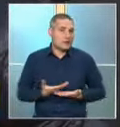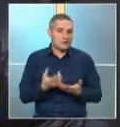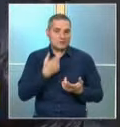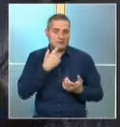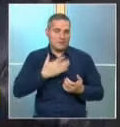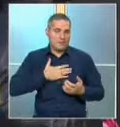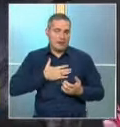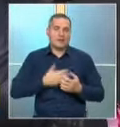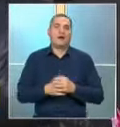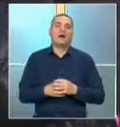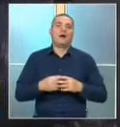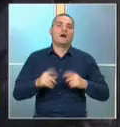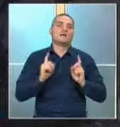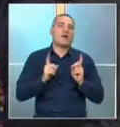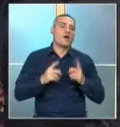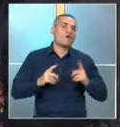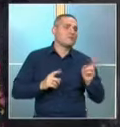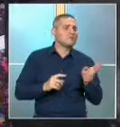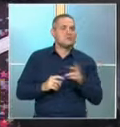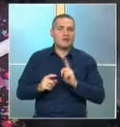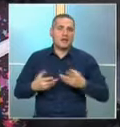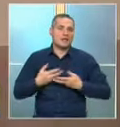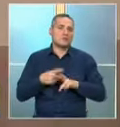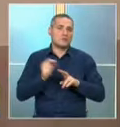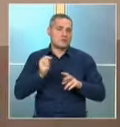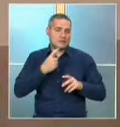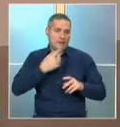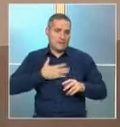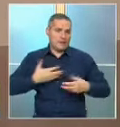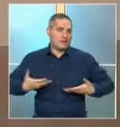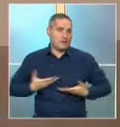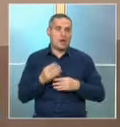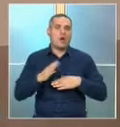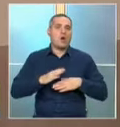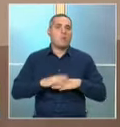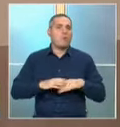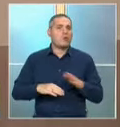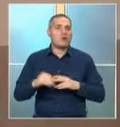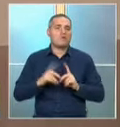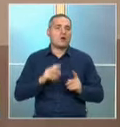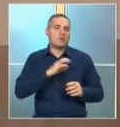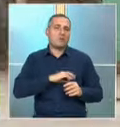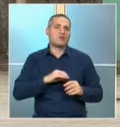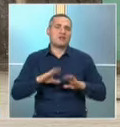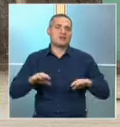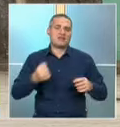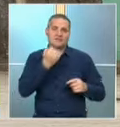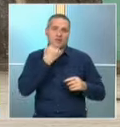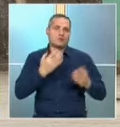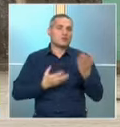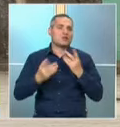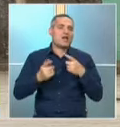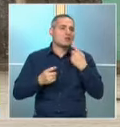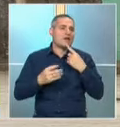интересно за мене. За някакви не е интересно, но за мене. Подготовката, която децата получават в селското училище, както го